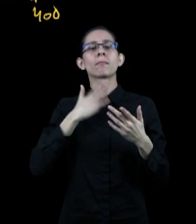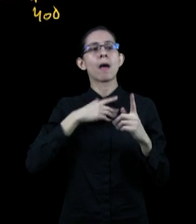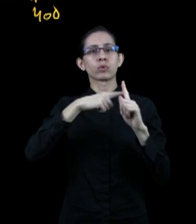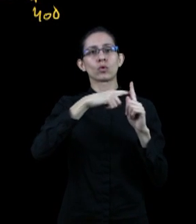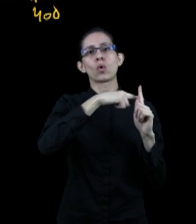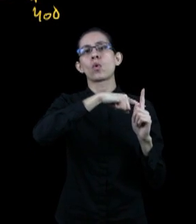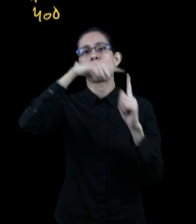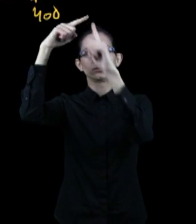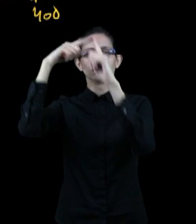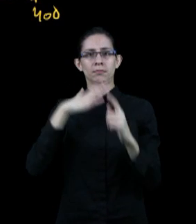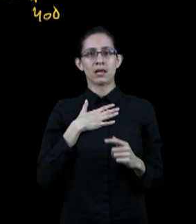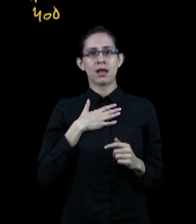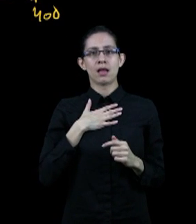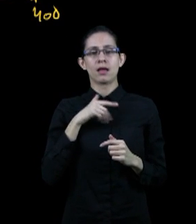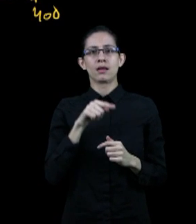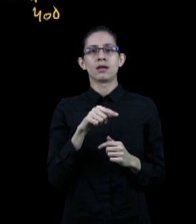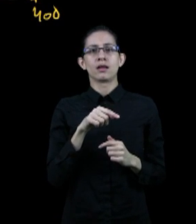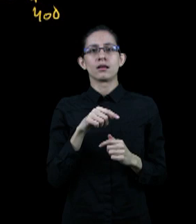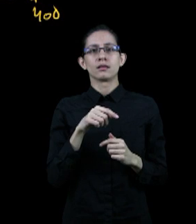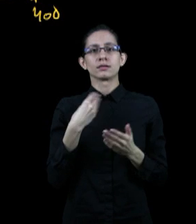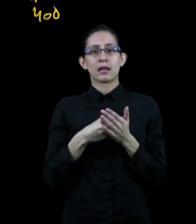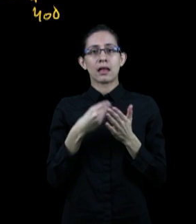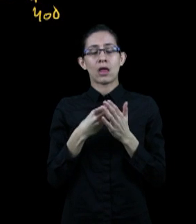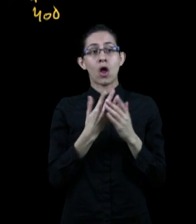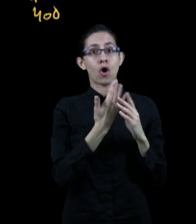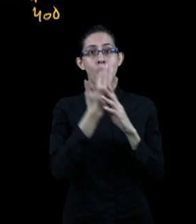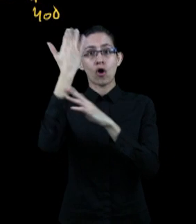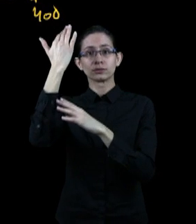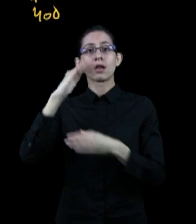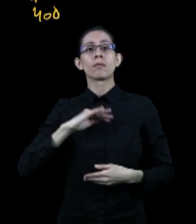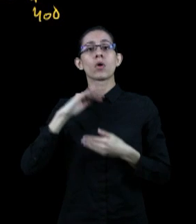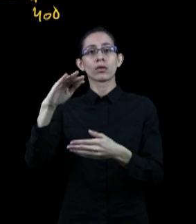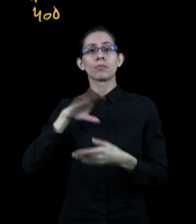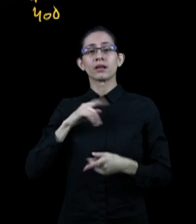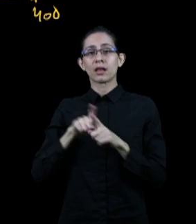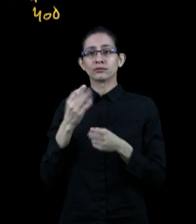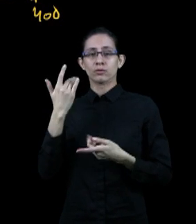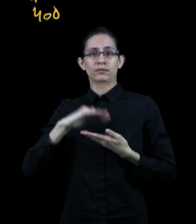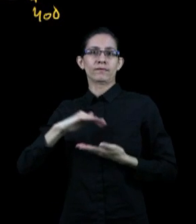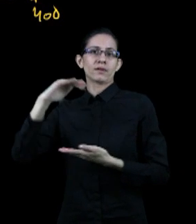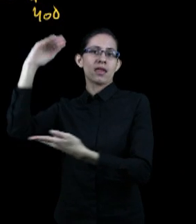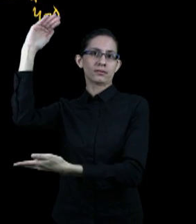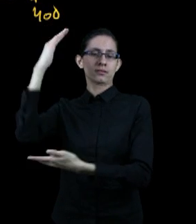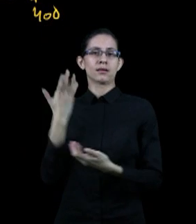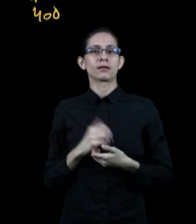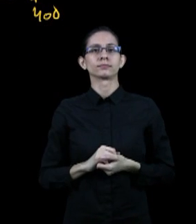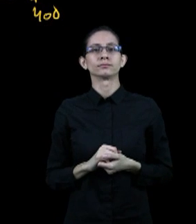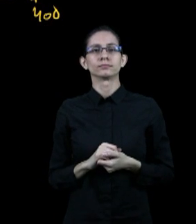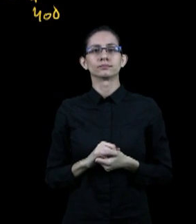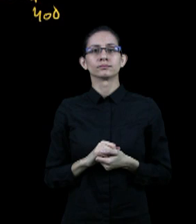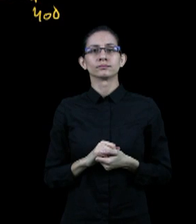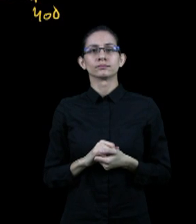Ta krzywa jest tak łatwa, bo ma dodatnie nachylenie. W miarę jak rośnie cena, rośnie też wielkość podaży.